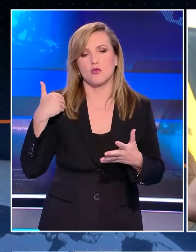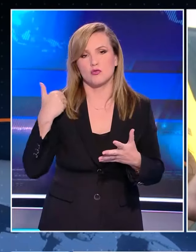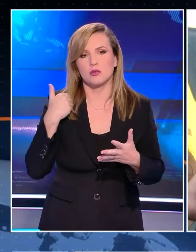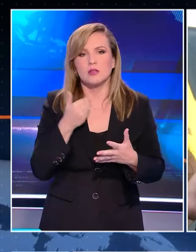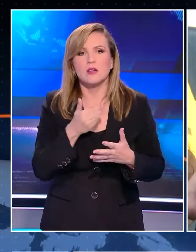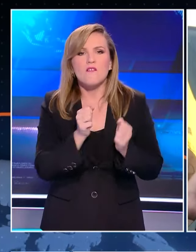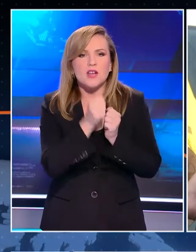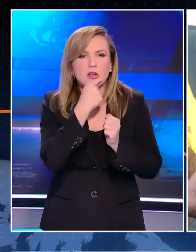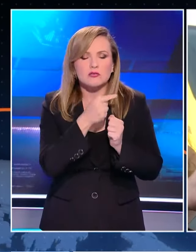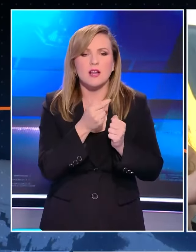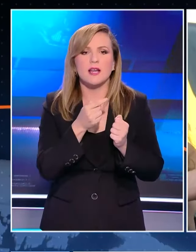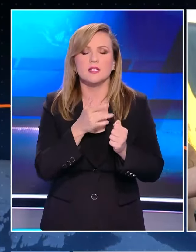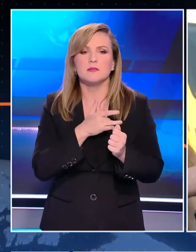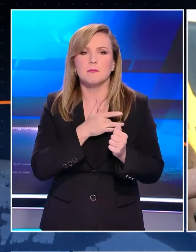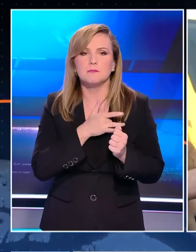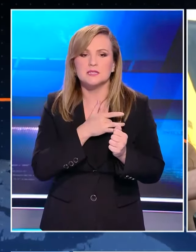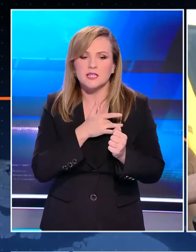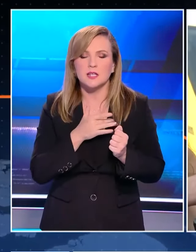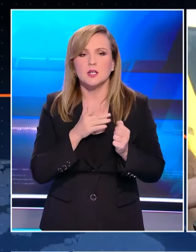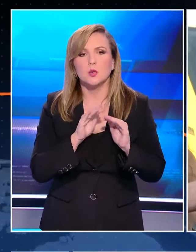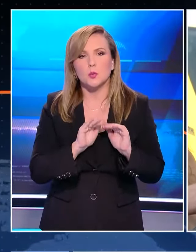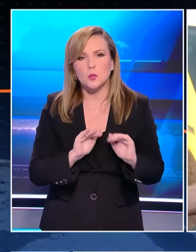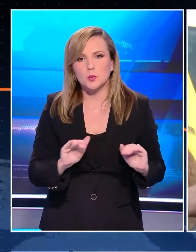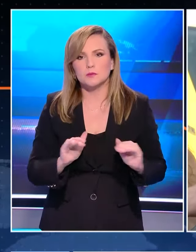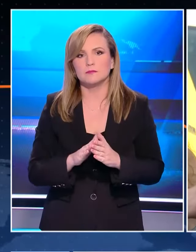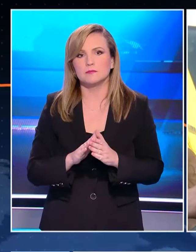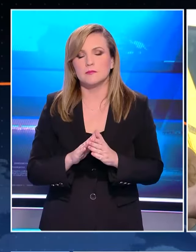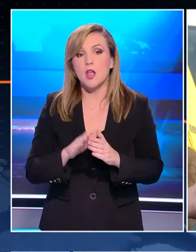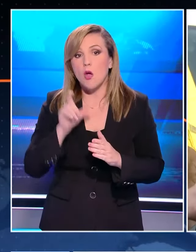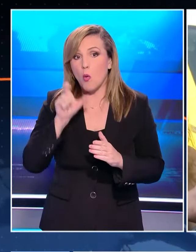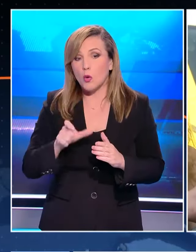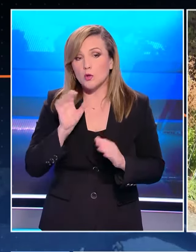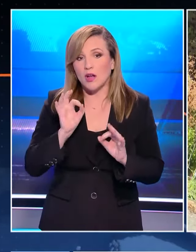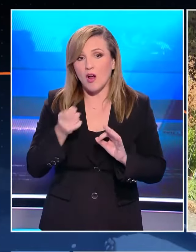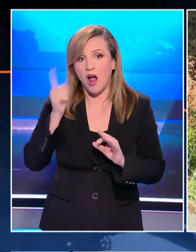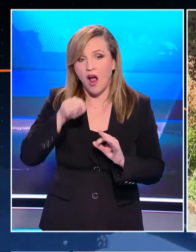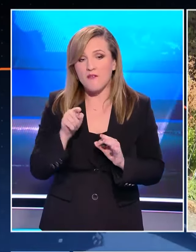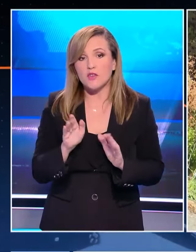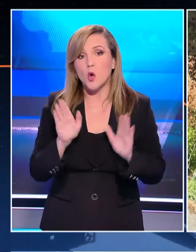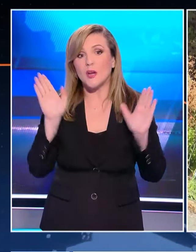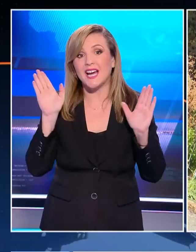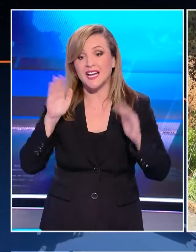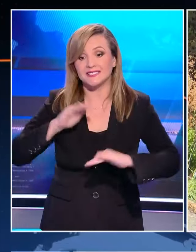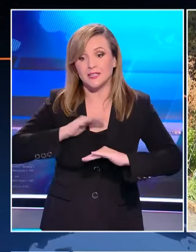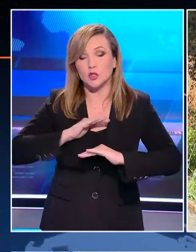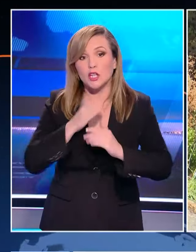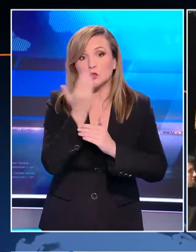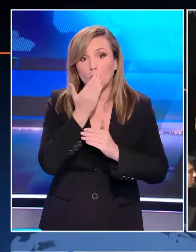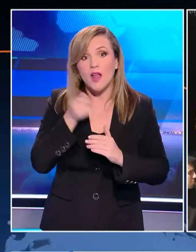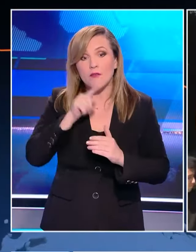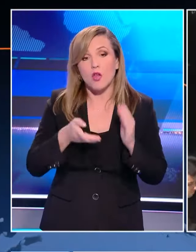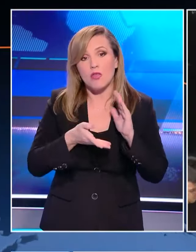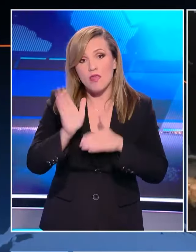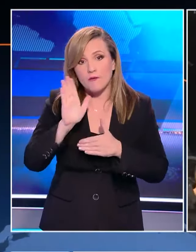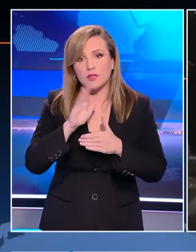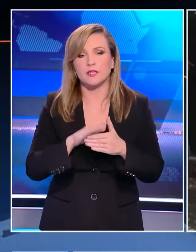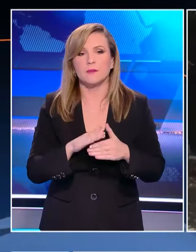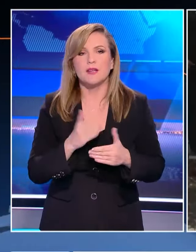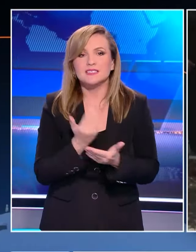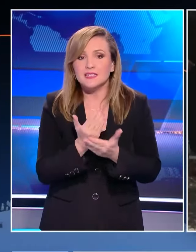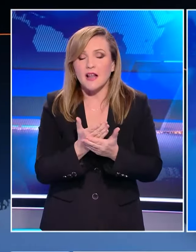παιδάκι με όνειρα. Ένα παιδάκι το οποίο αύριο έφευγε από τη σχολή Κάρουν. Το μόνο που ζητούν είναι να τιμωρηθούν οι υπαίτιοι